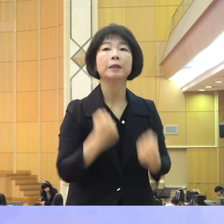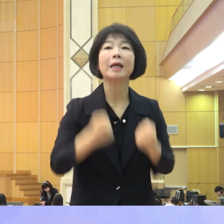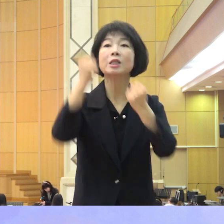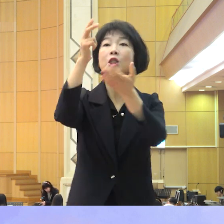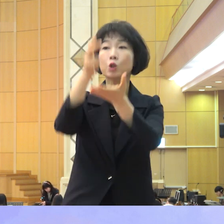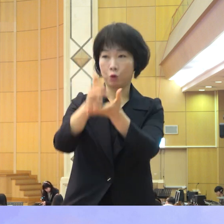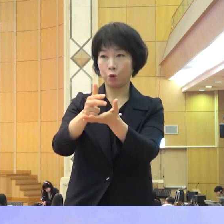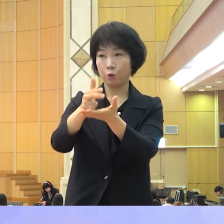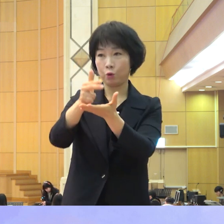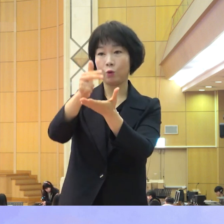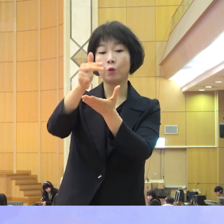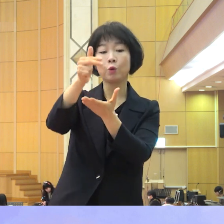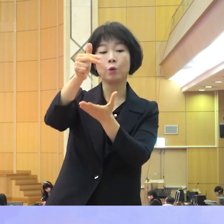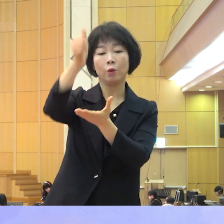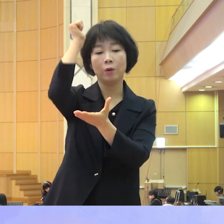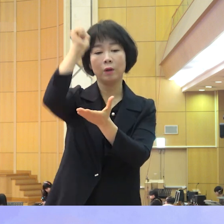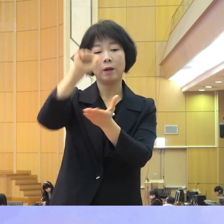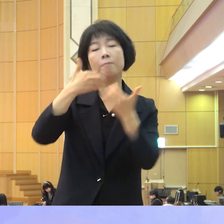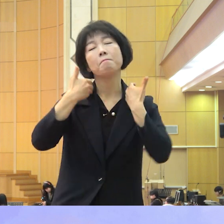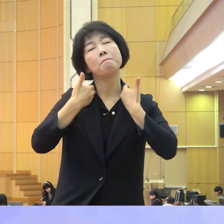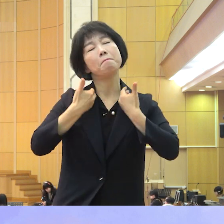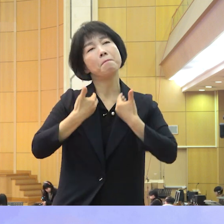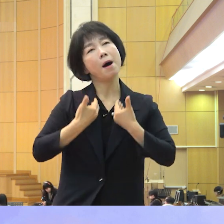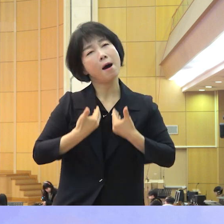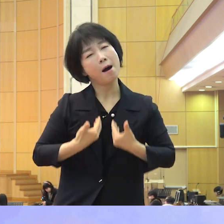여전히 계신 주